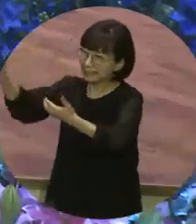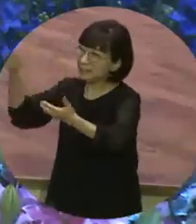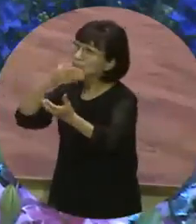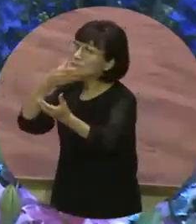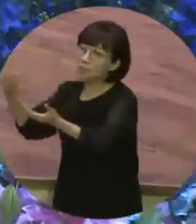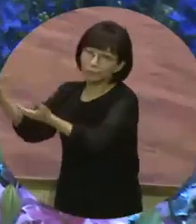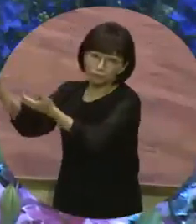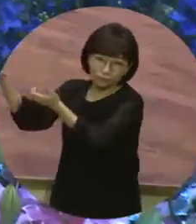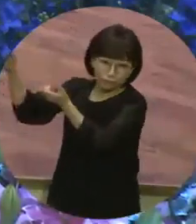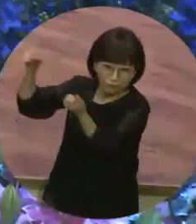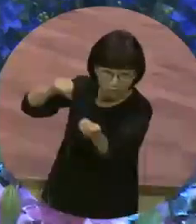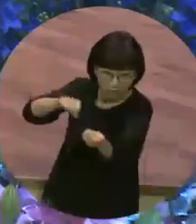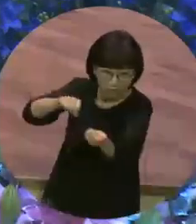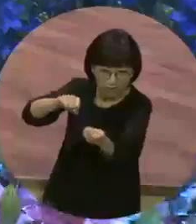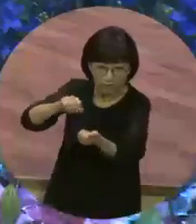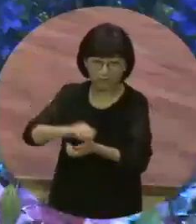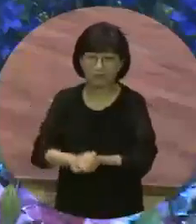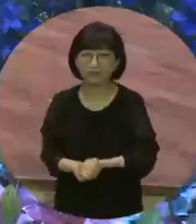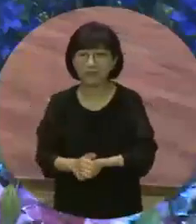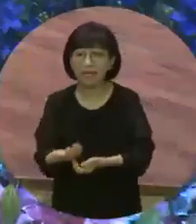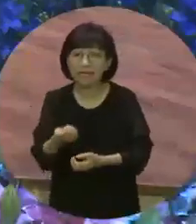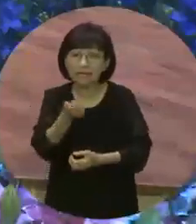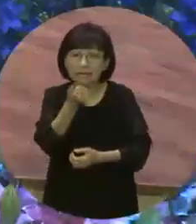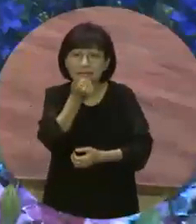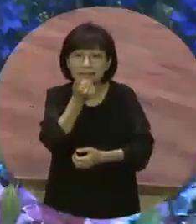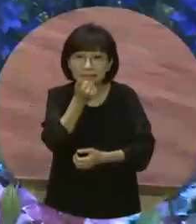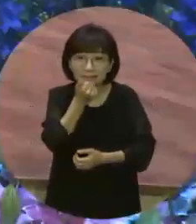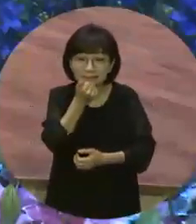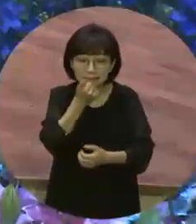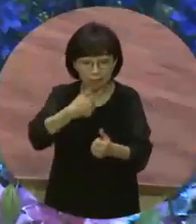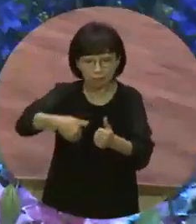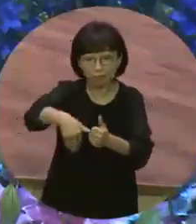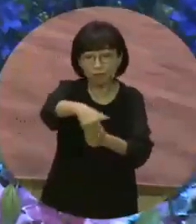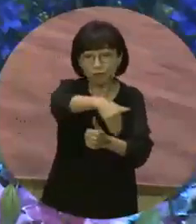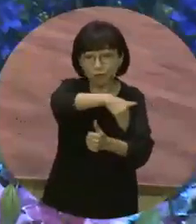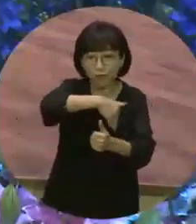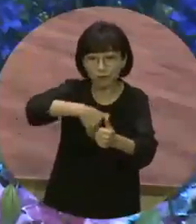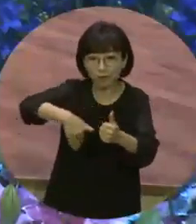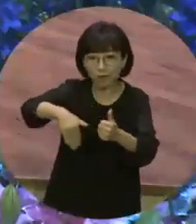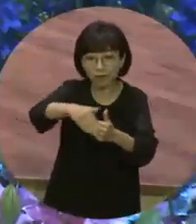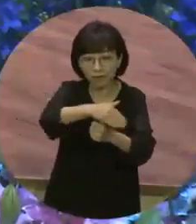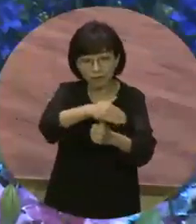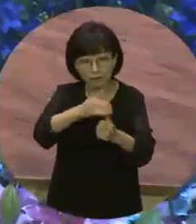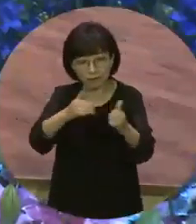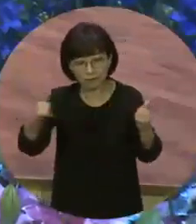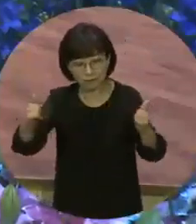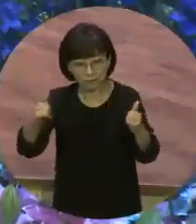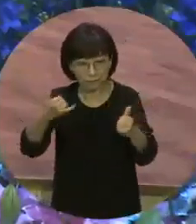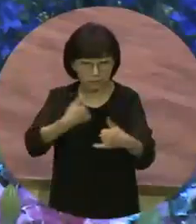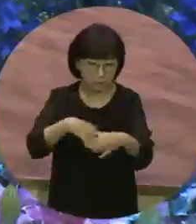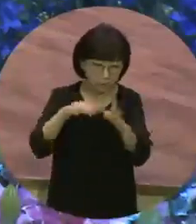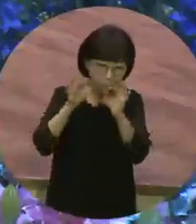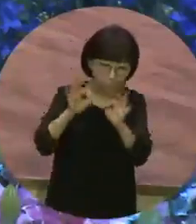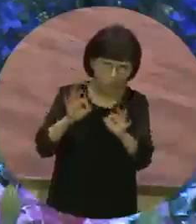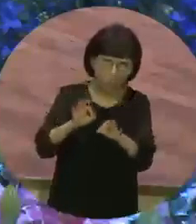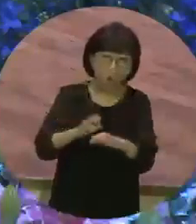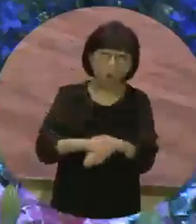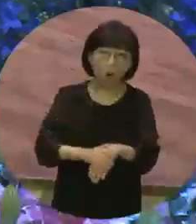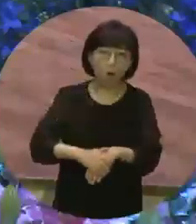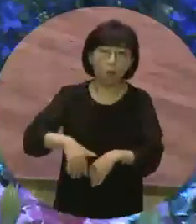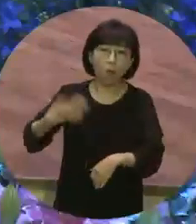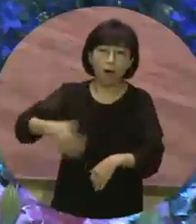받았던지 당시에 이삭 주변에 생활하던 자들이 다 이삭을 향하여 오늘